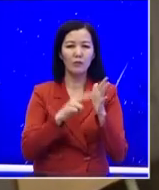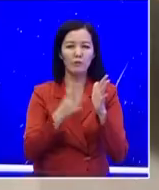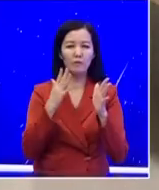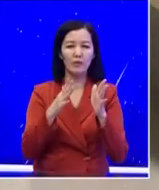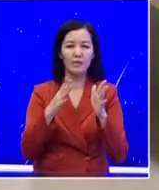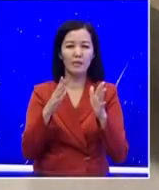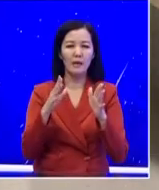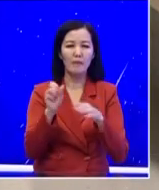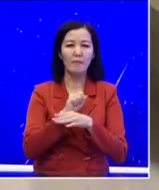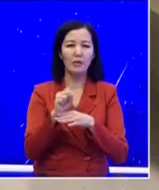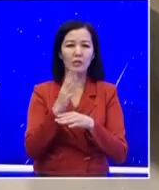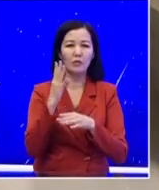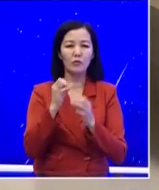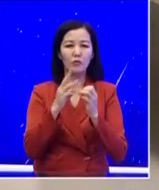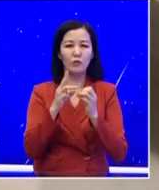177275 көлік,